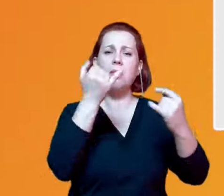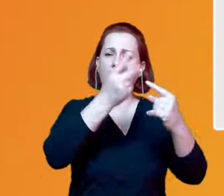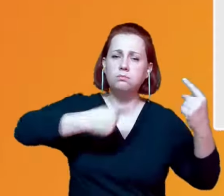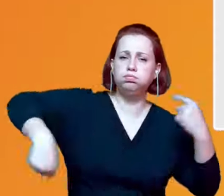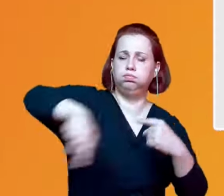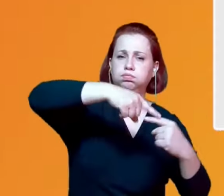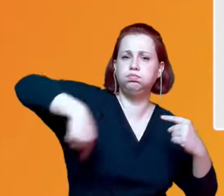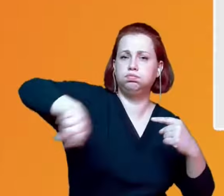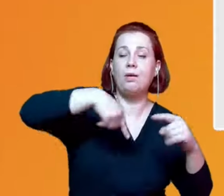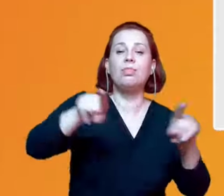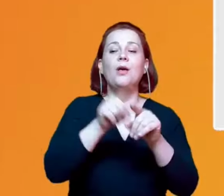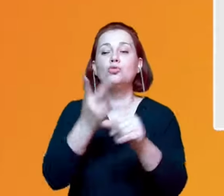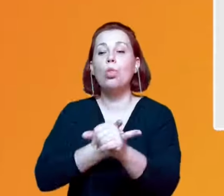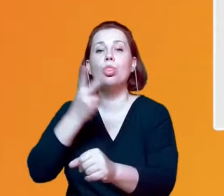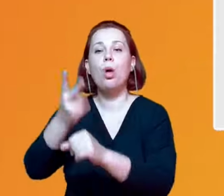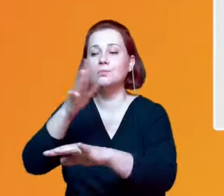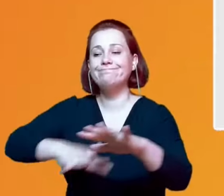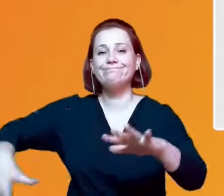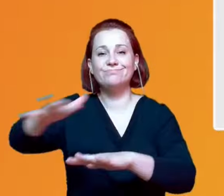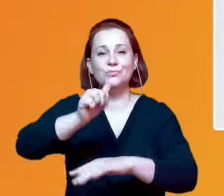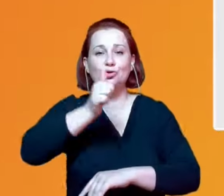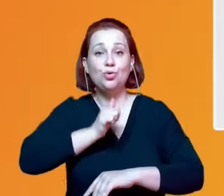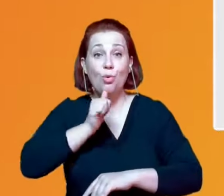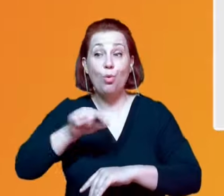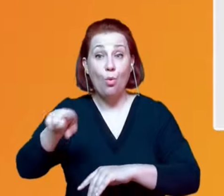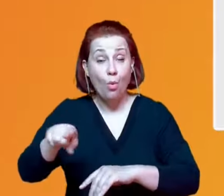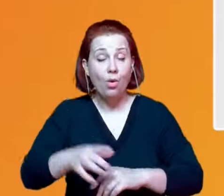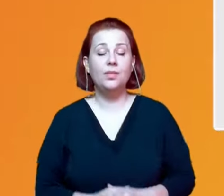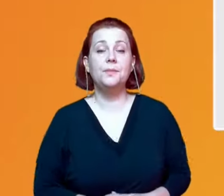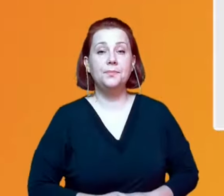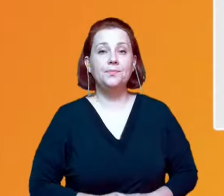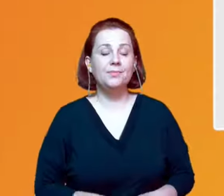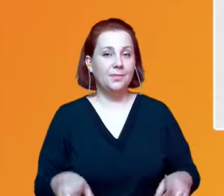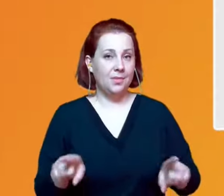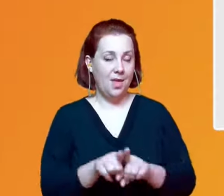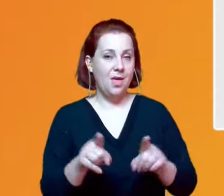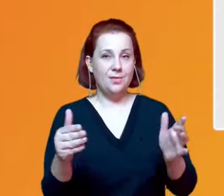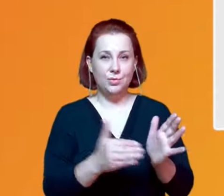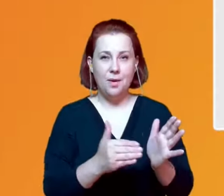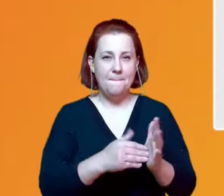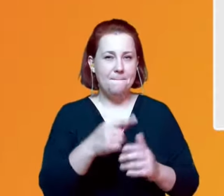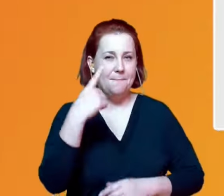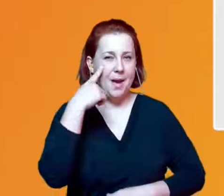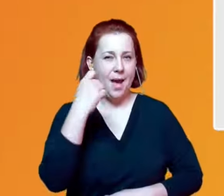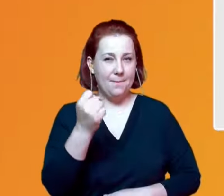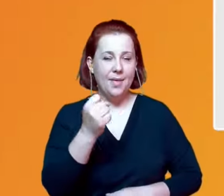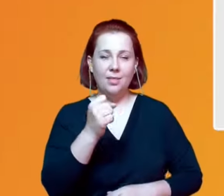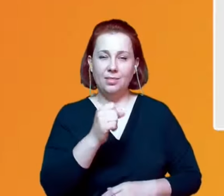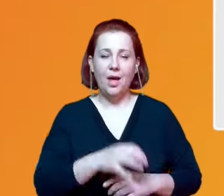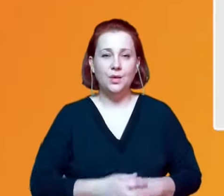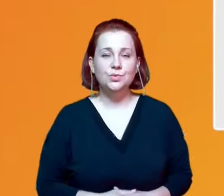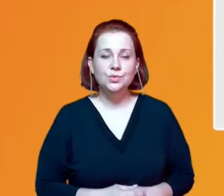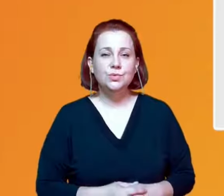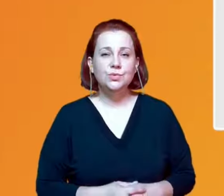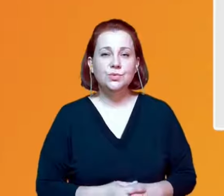do terenów zielonych, ale również tutaj musimy pamiętać o takim priorytetowym podejściu